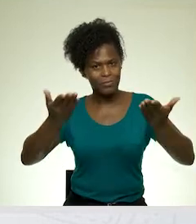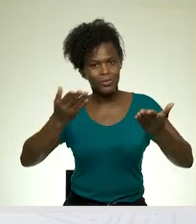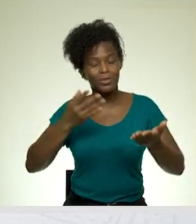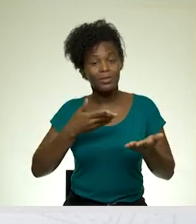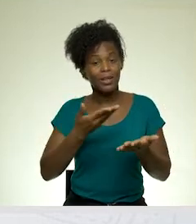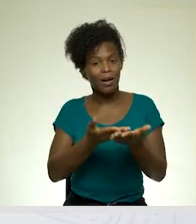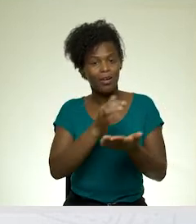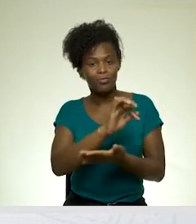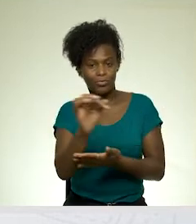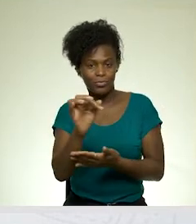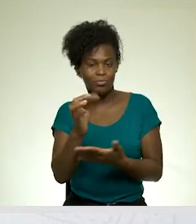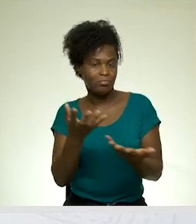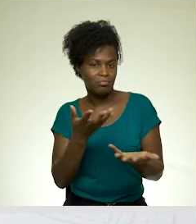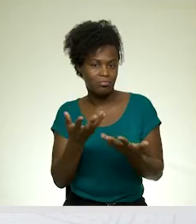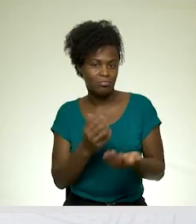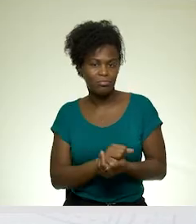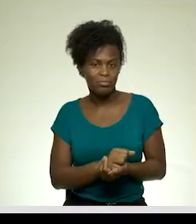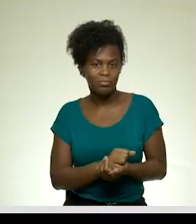des...